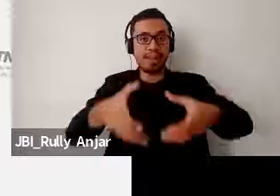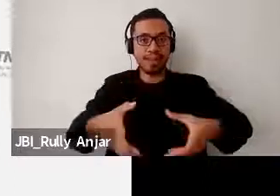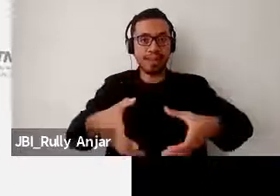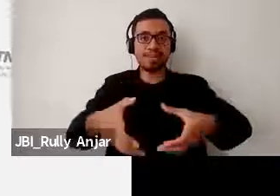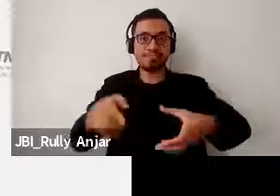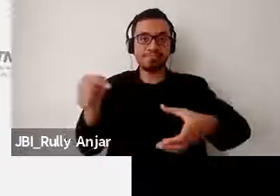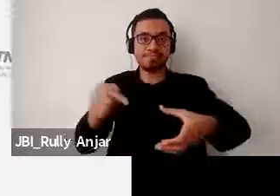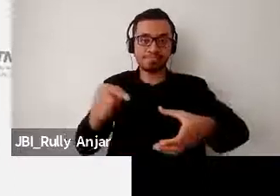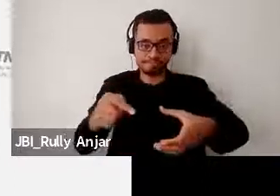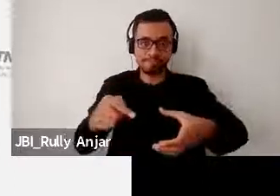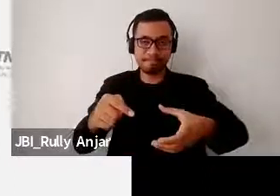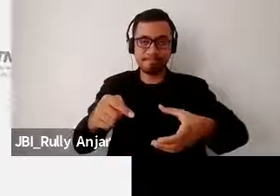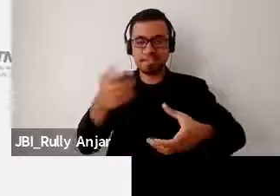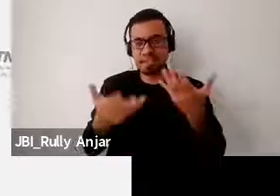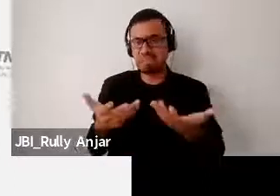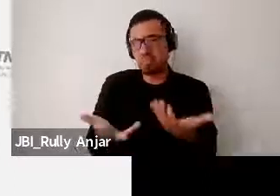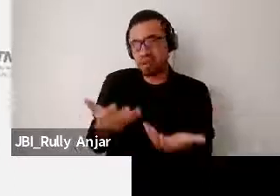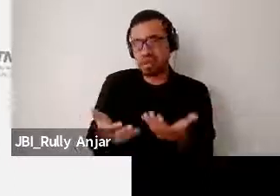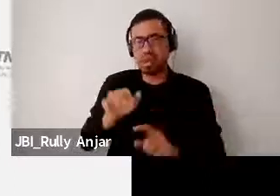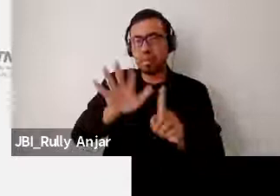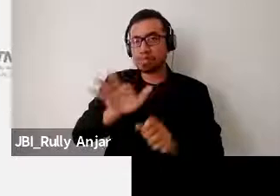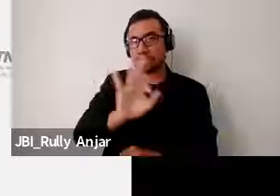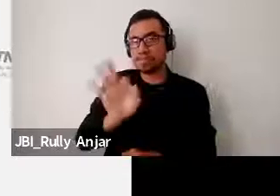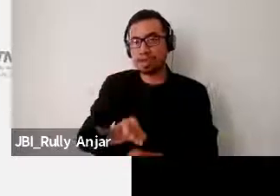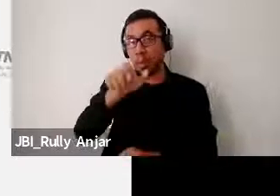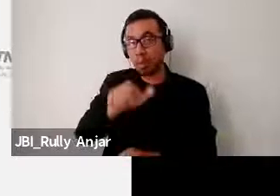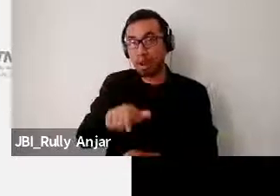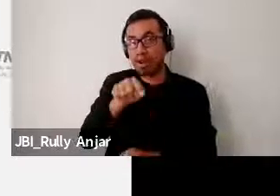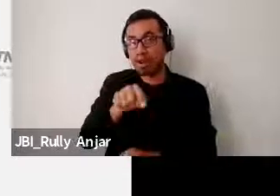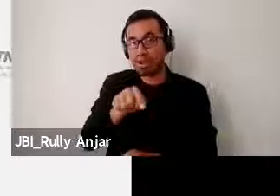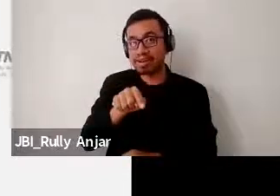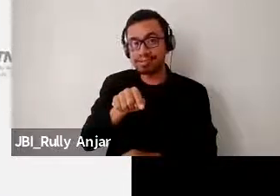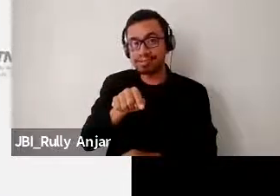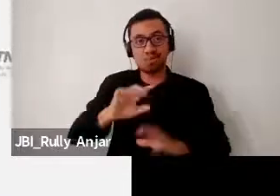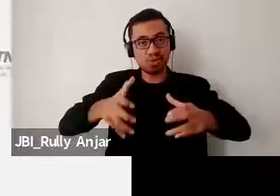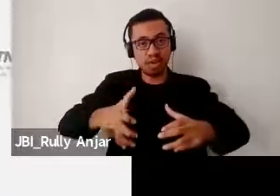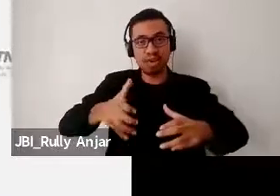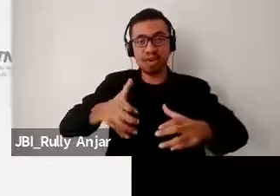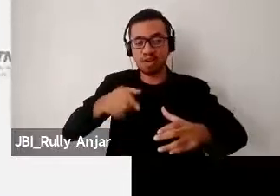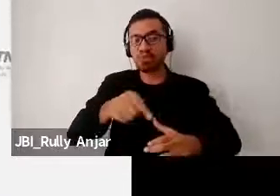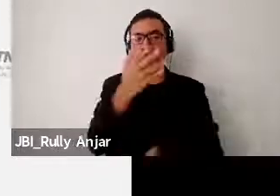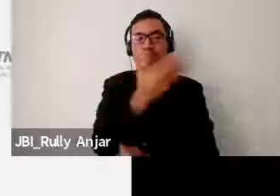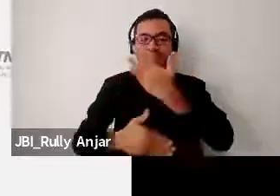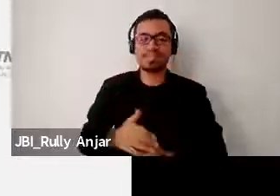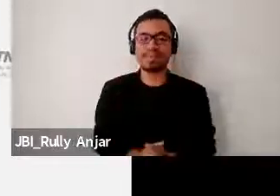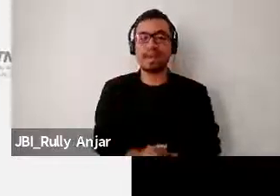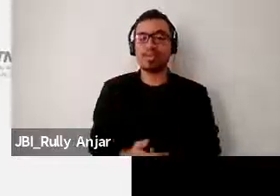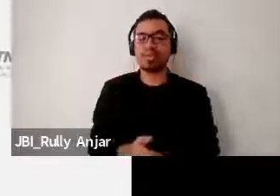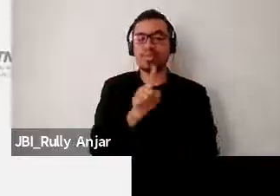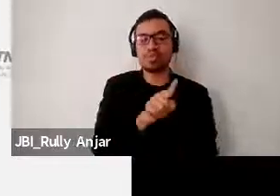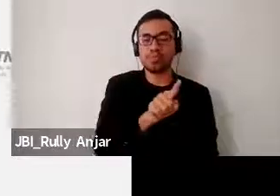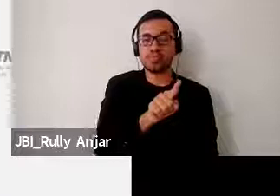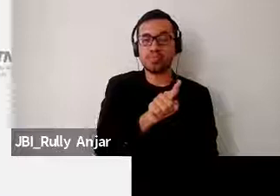ini diperkirakan 15% penduduk di dunia memiliki kondisi disabilitas, di mana 1 dari 5 perempuan